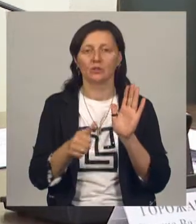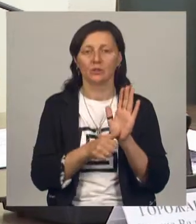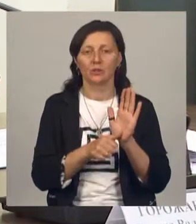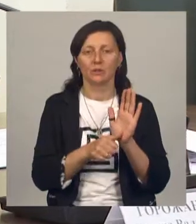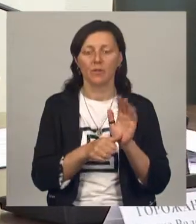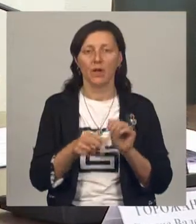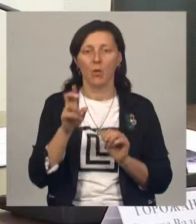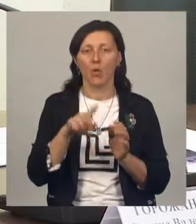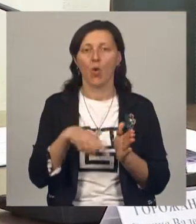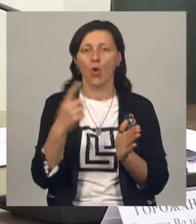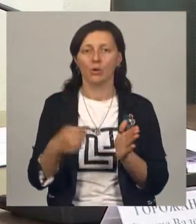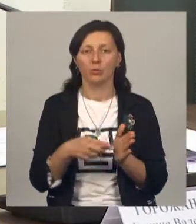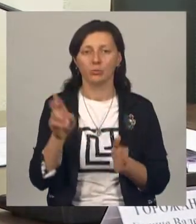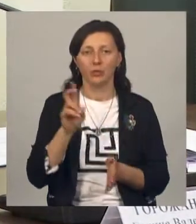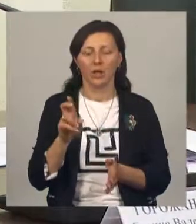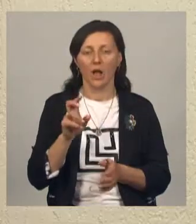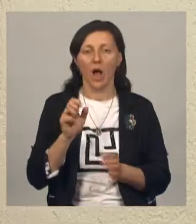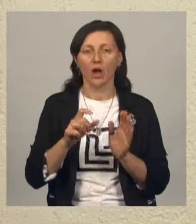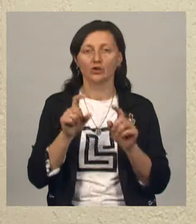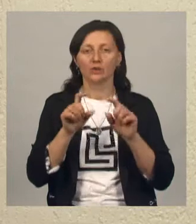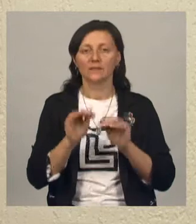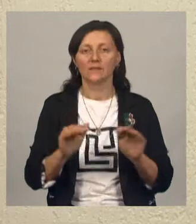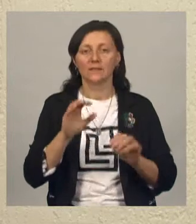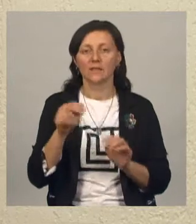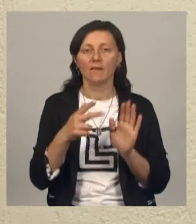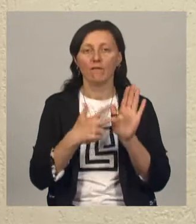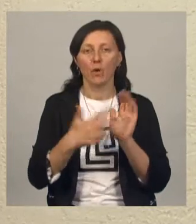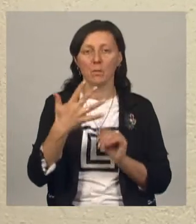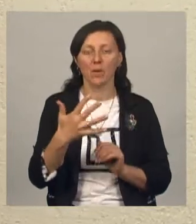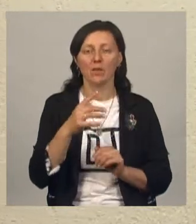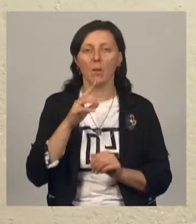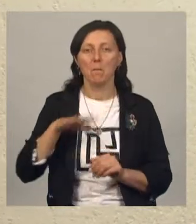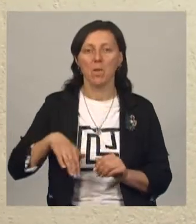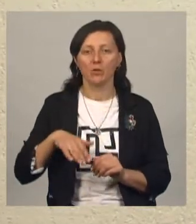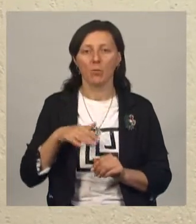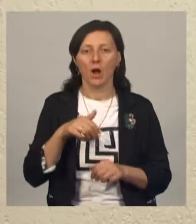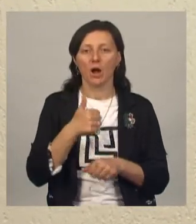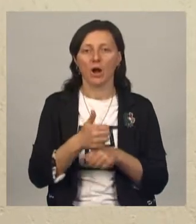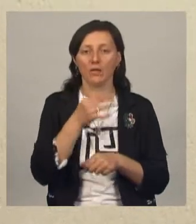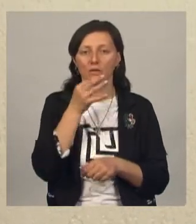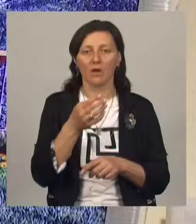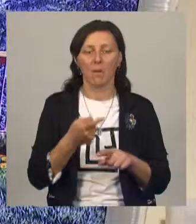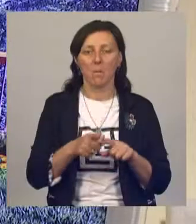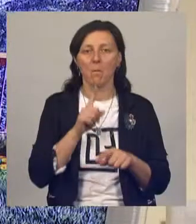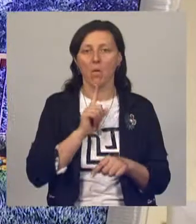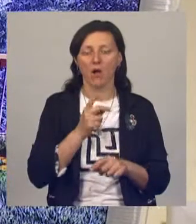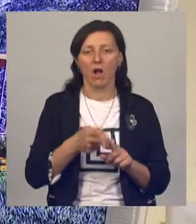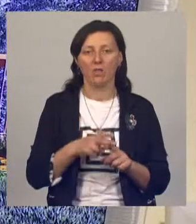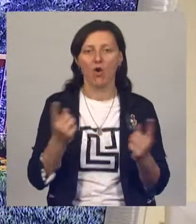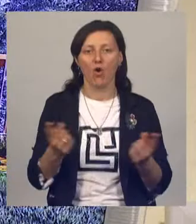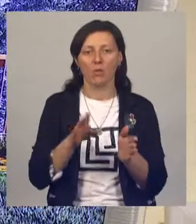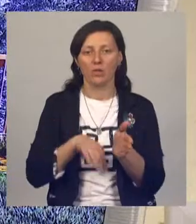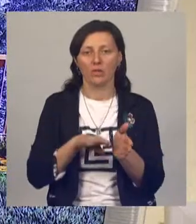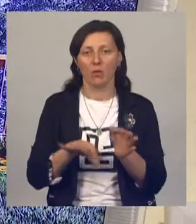в областном центре а вот с 85мм решили повременить по мнению губернатора пока что это типовой проект который не